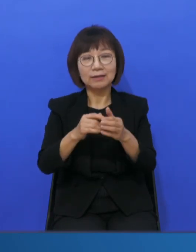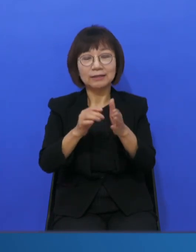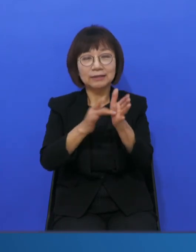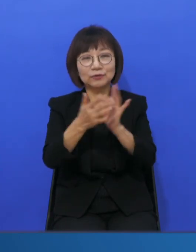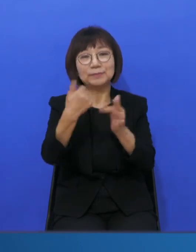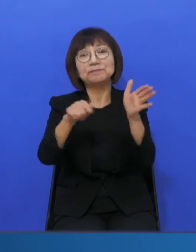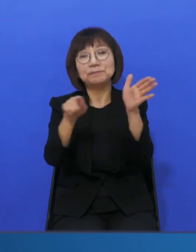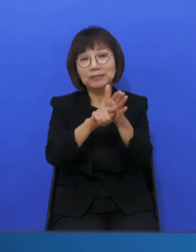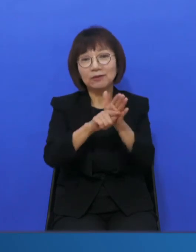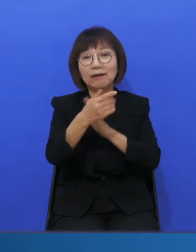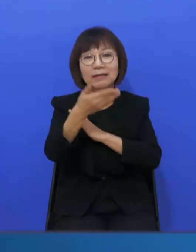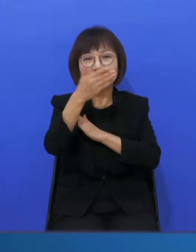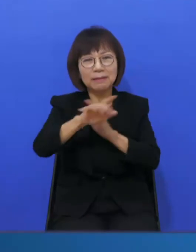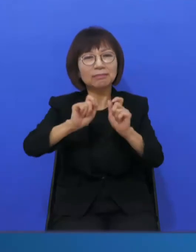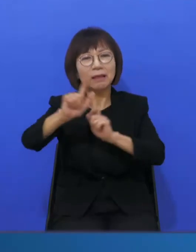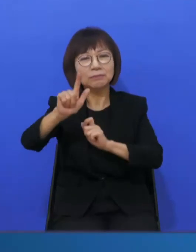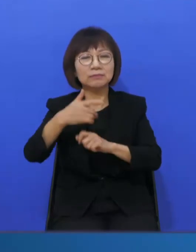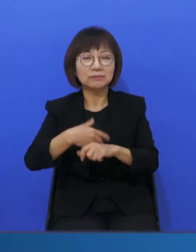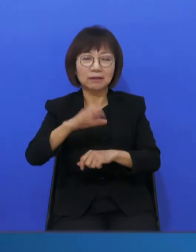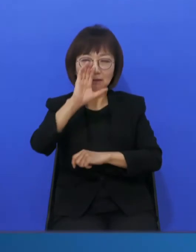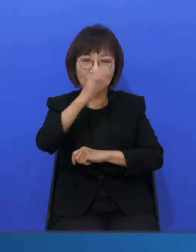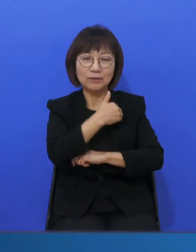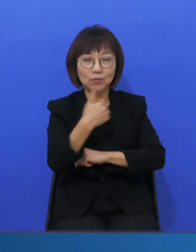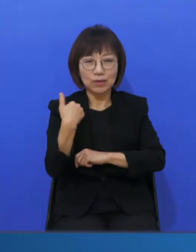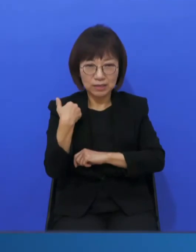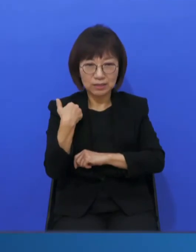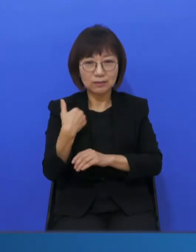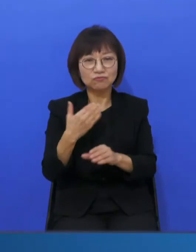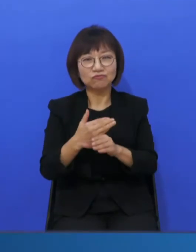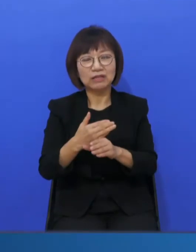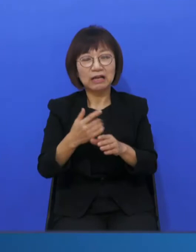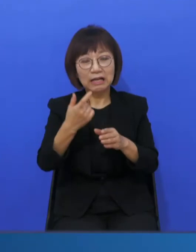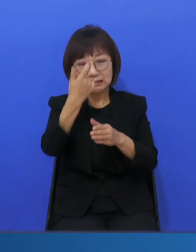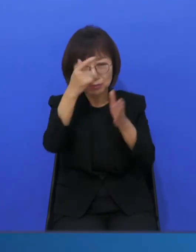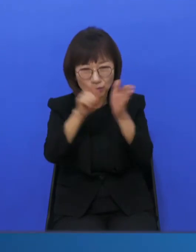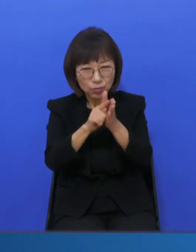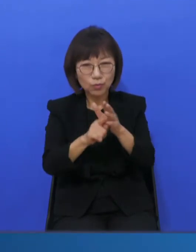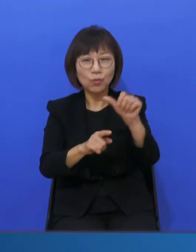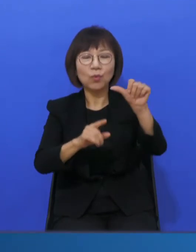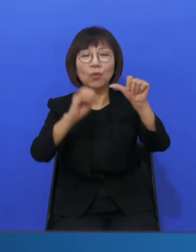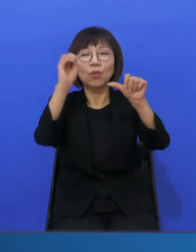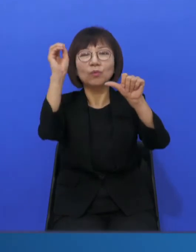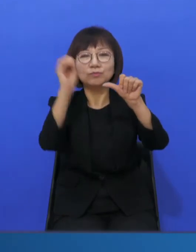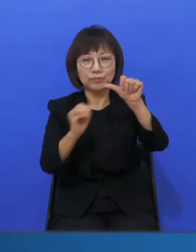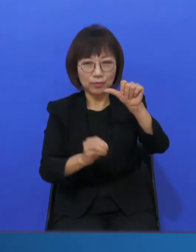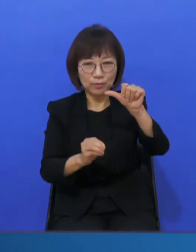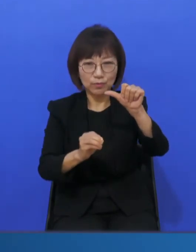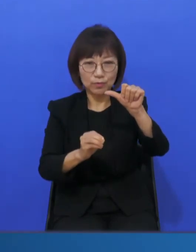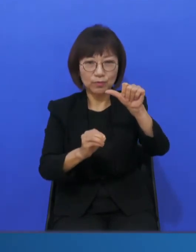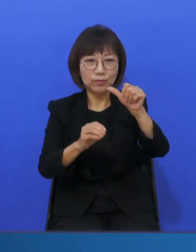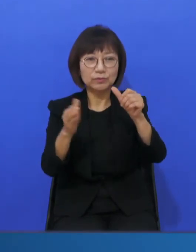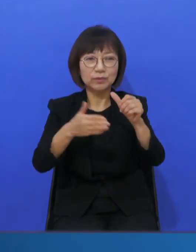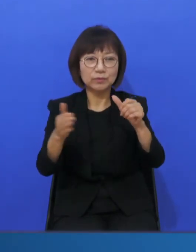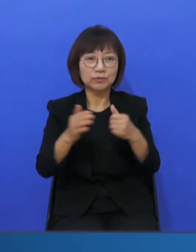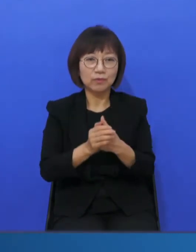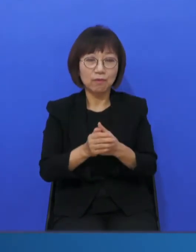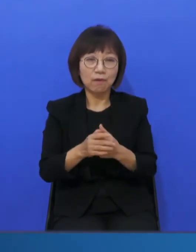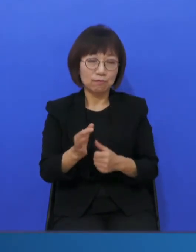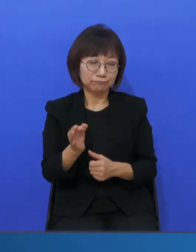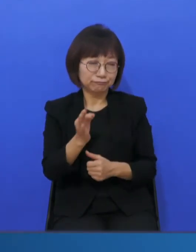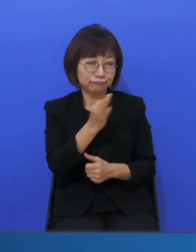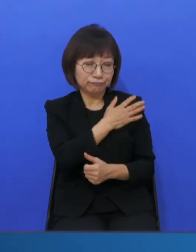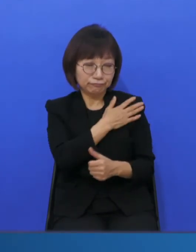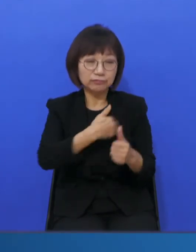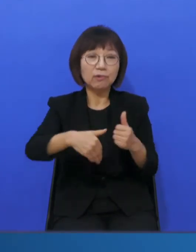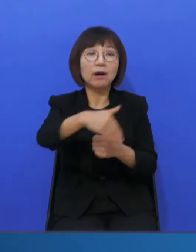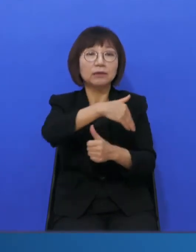믿고 있지만 이마저도 대부분이 가톨릭을 믿고 있으며 기독교 비율은 5%도 되지 않습니다. 경제적으로 부족함